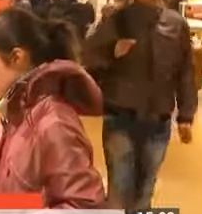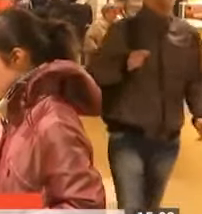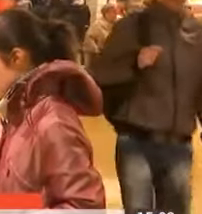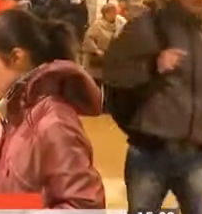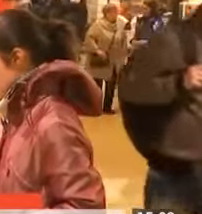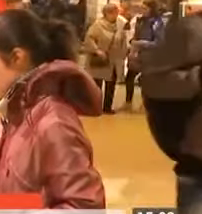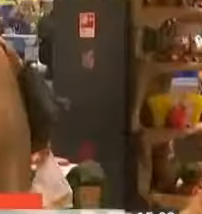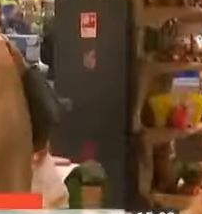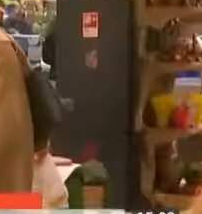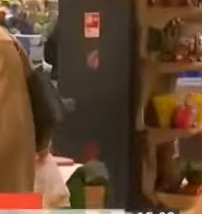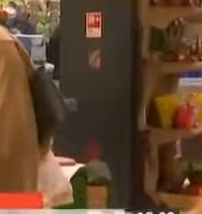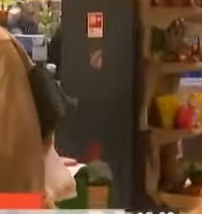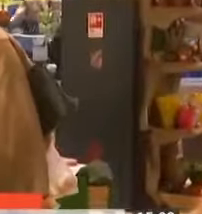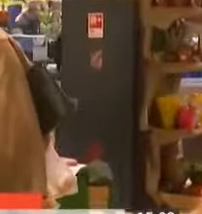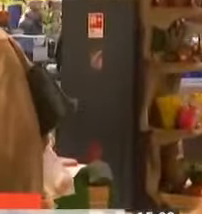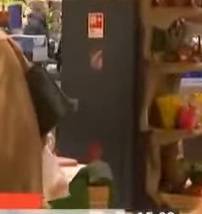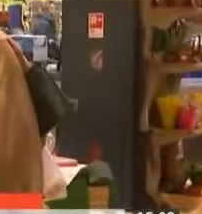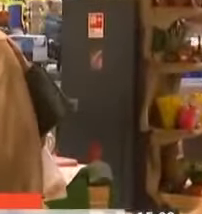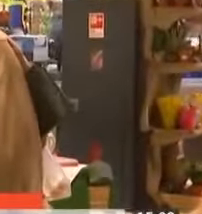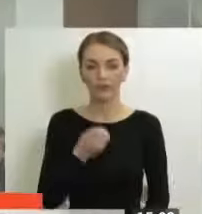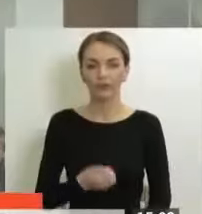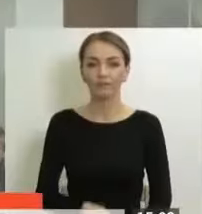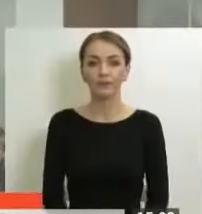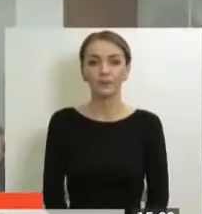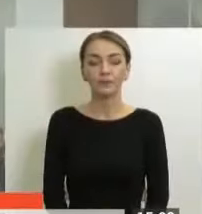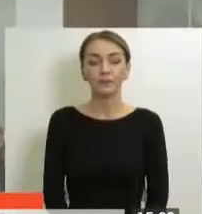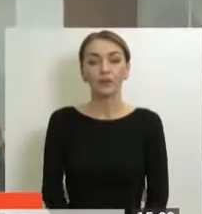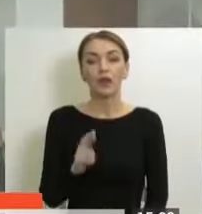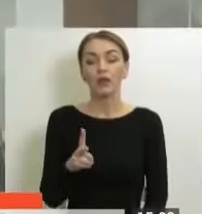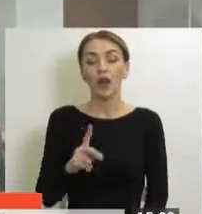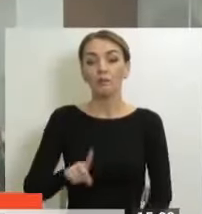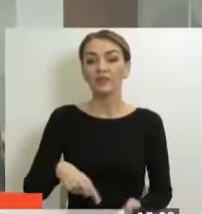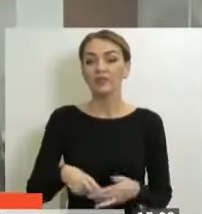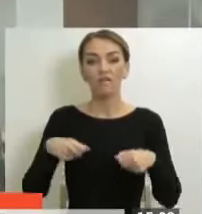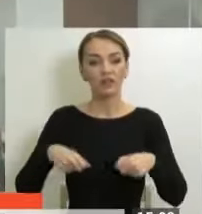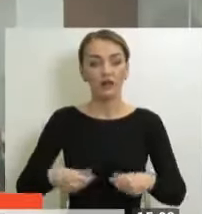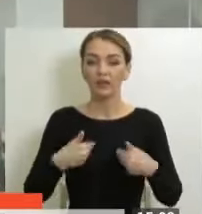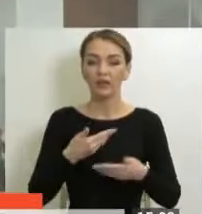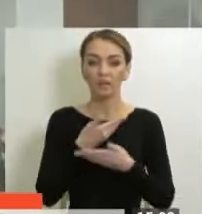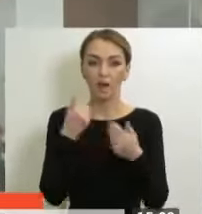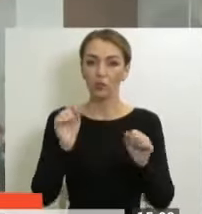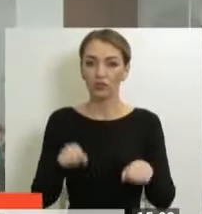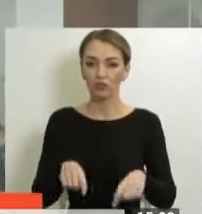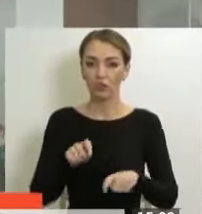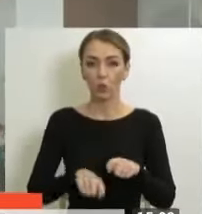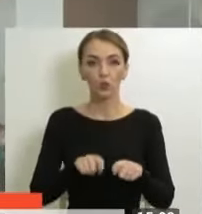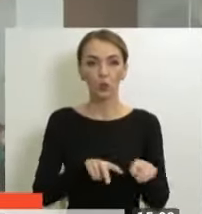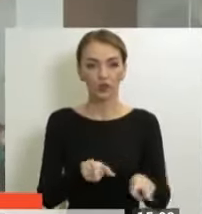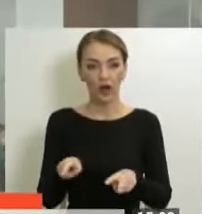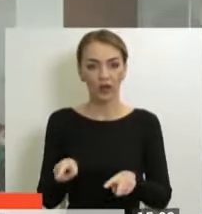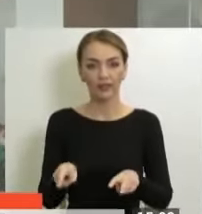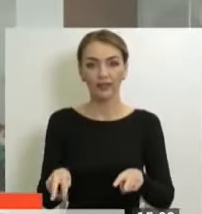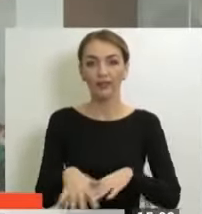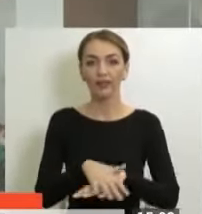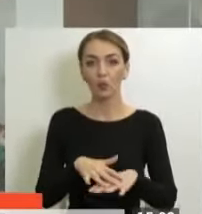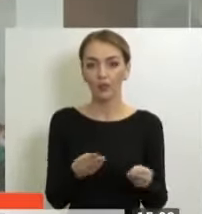та необґрунтовано збільшили вартість товарів. Як міська влада, ми не маємо можливості контролювати ринкові